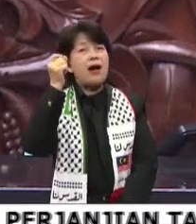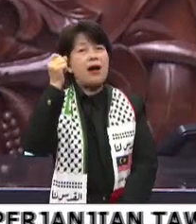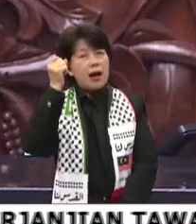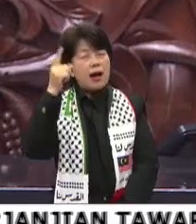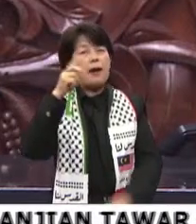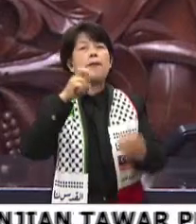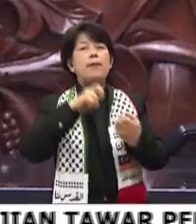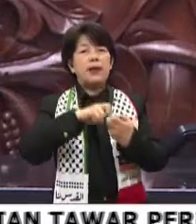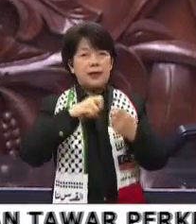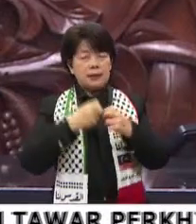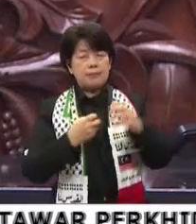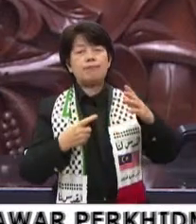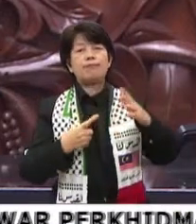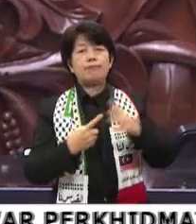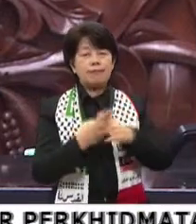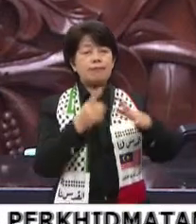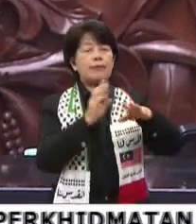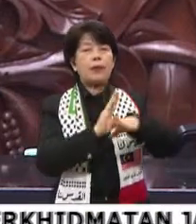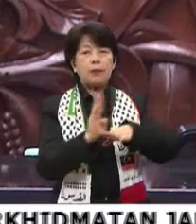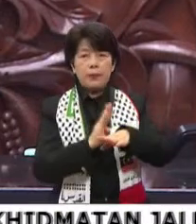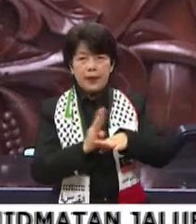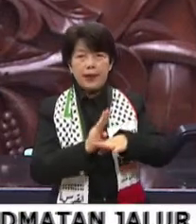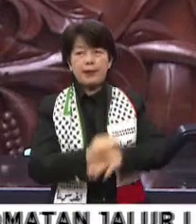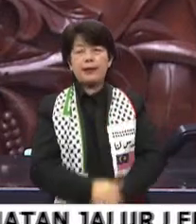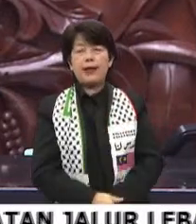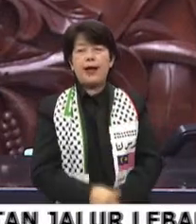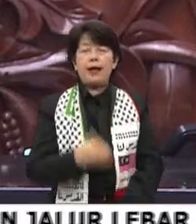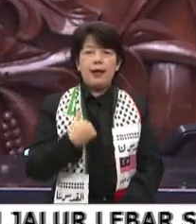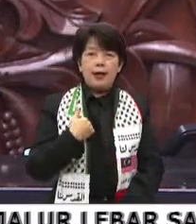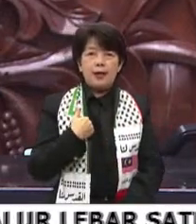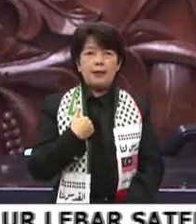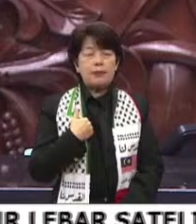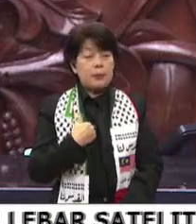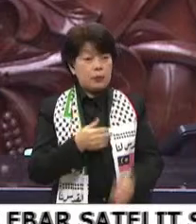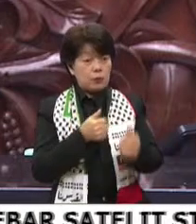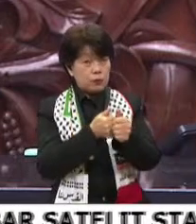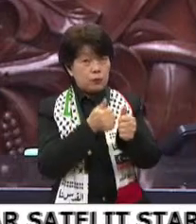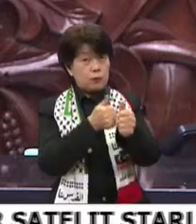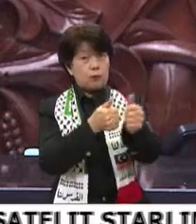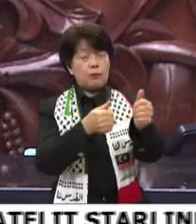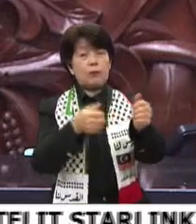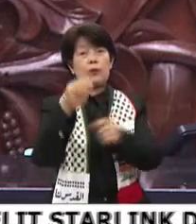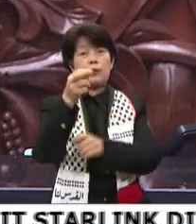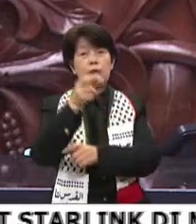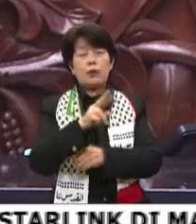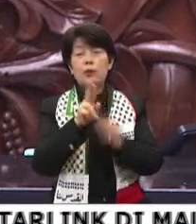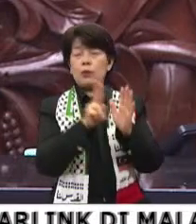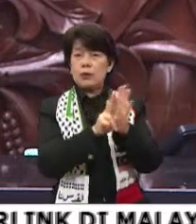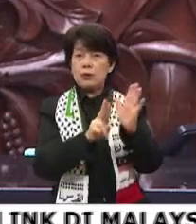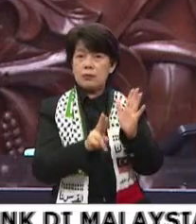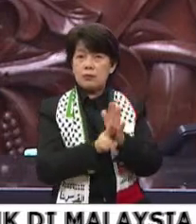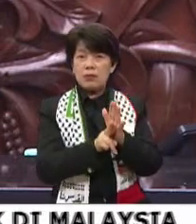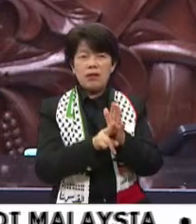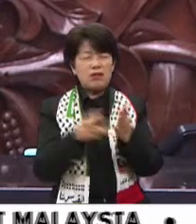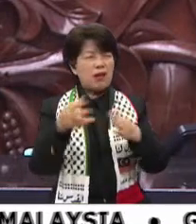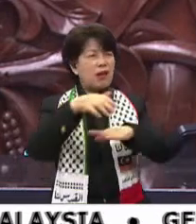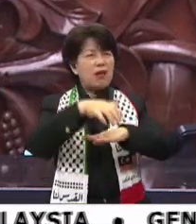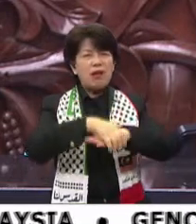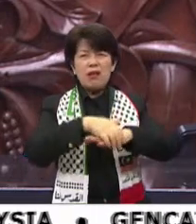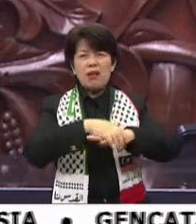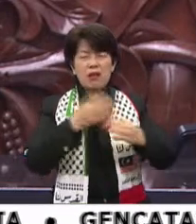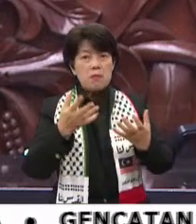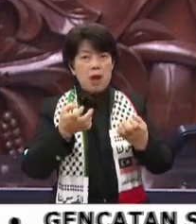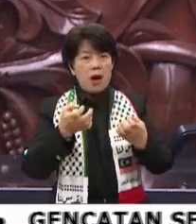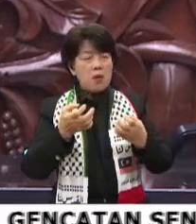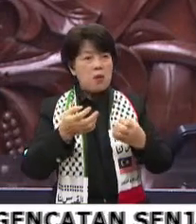masyarakat kita peniaga pun tak ikut undang-undang kalau di Eng kalau nak beli benda-benda yang di